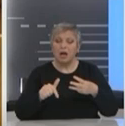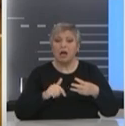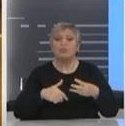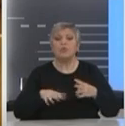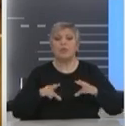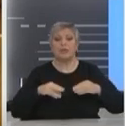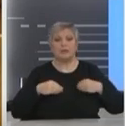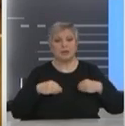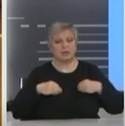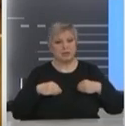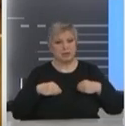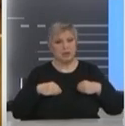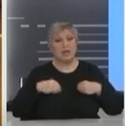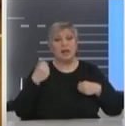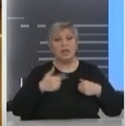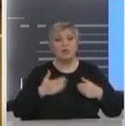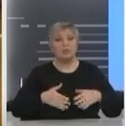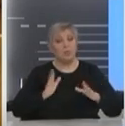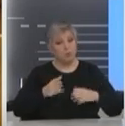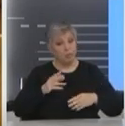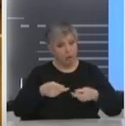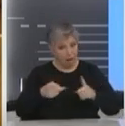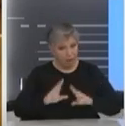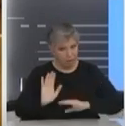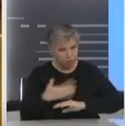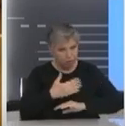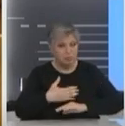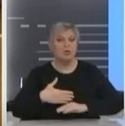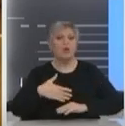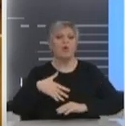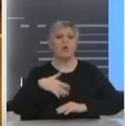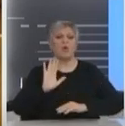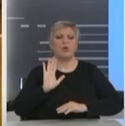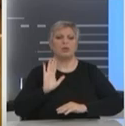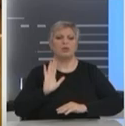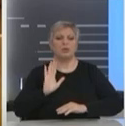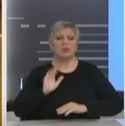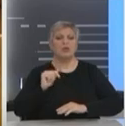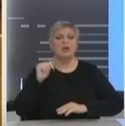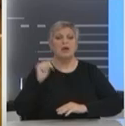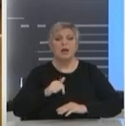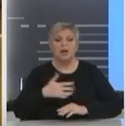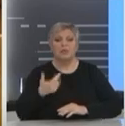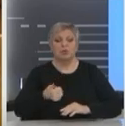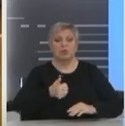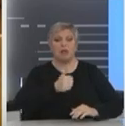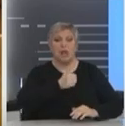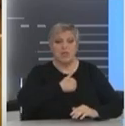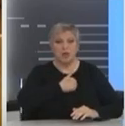την απελευθέρωση των απολύσεων και ό,τι άλλο εμπεριείχε το πακέτο. Και τι έμεινε? Η αλλαγή